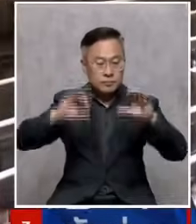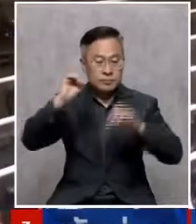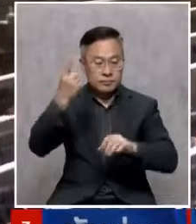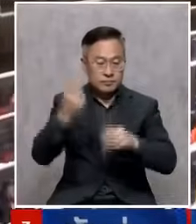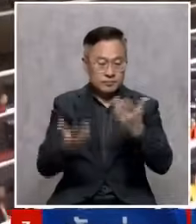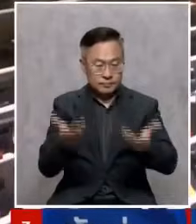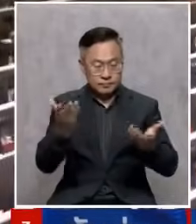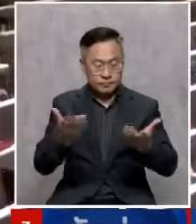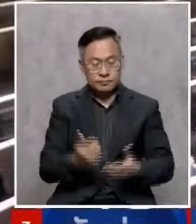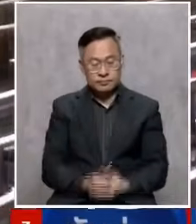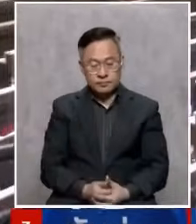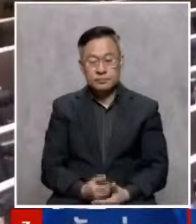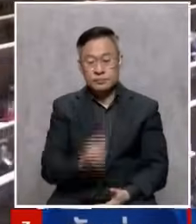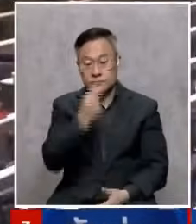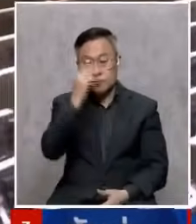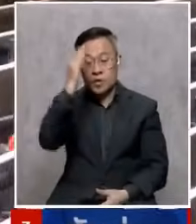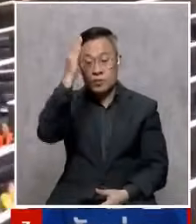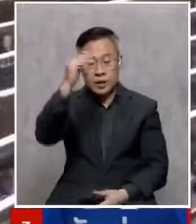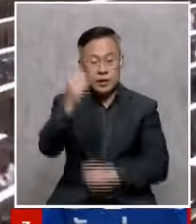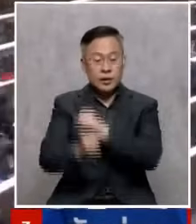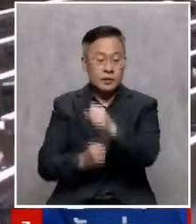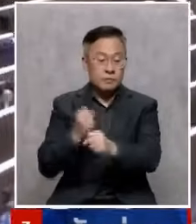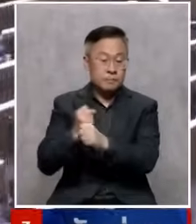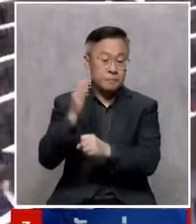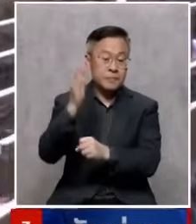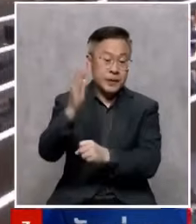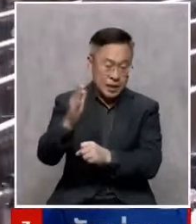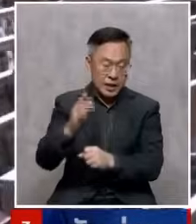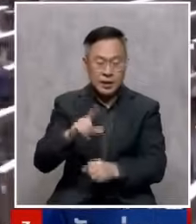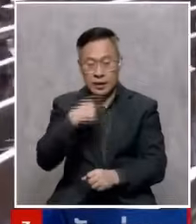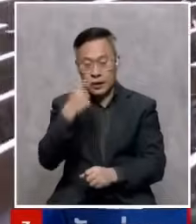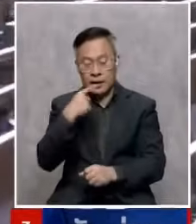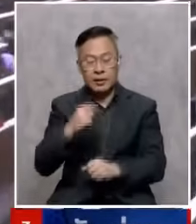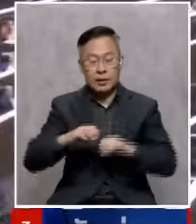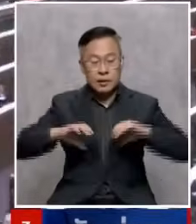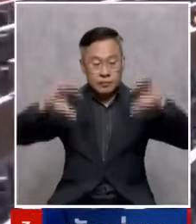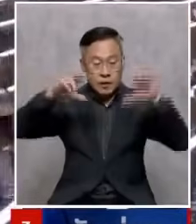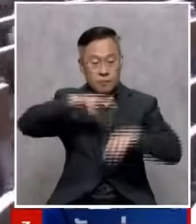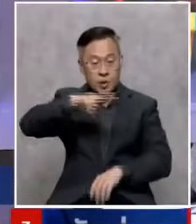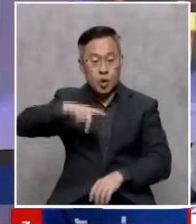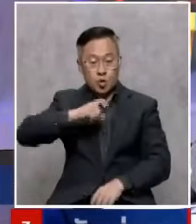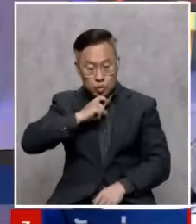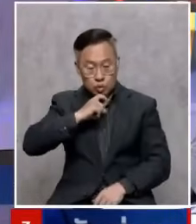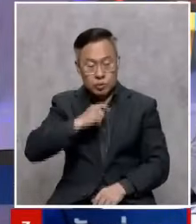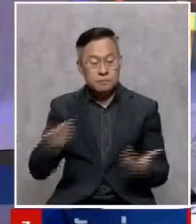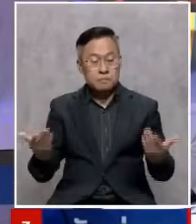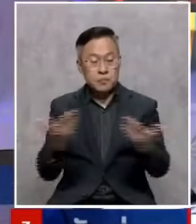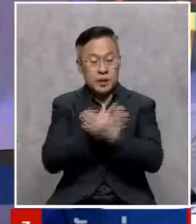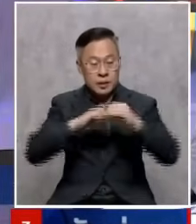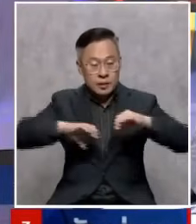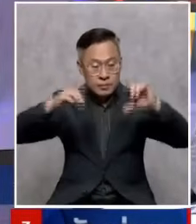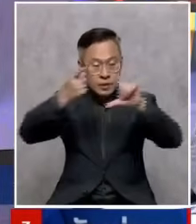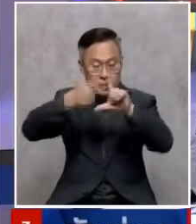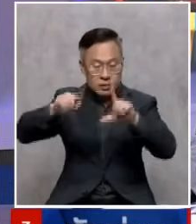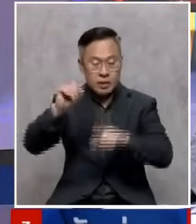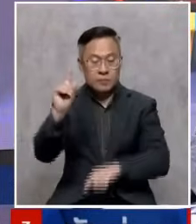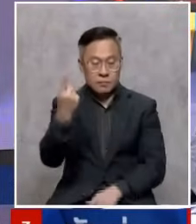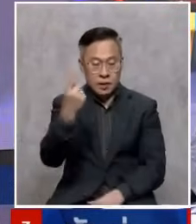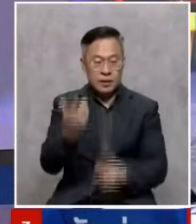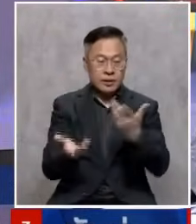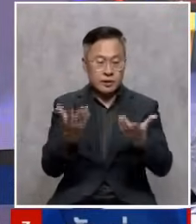ค่ะค่ะรอดติดตามนะคะปีหน้าค่ะซึ่งเป็นเรื่องร้อนเป็นเผือกร้อนในมือรัฐบาลที่นำโดยคุณเศรษฐา